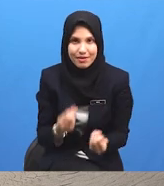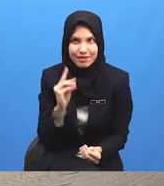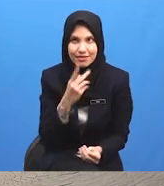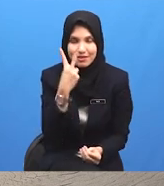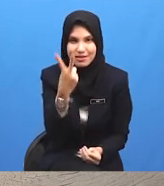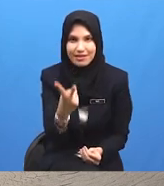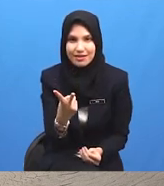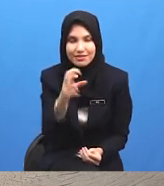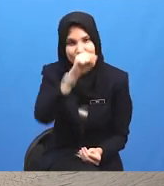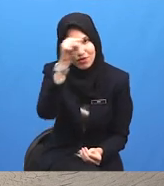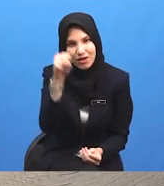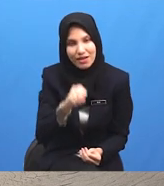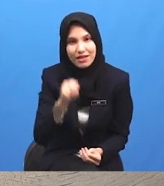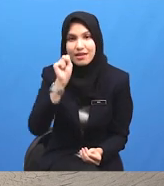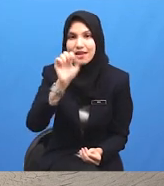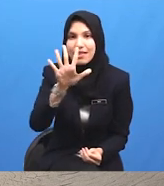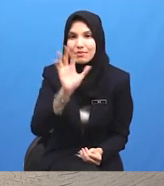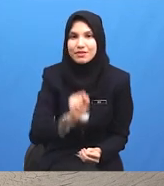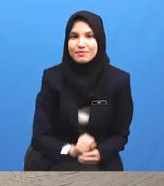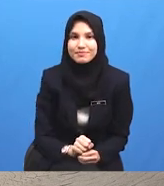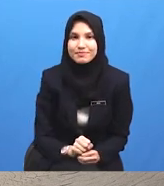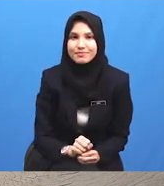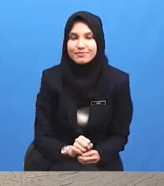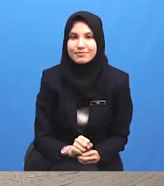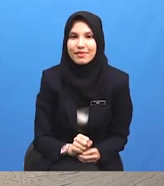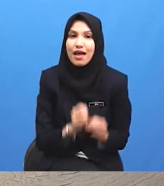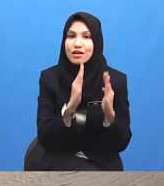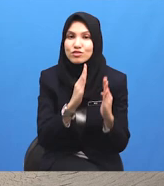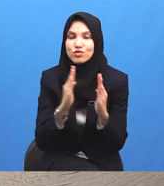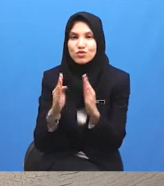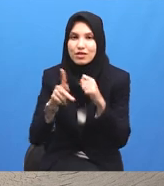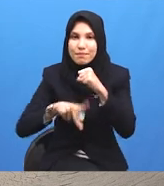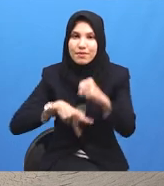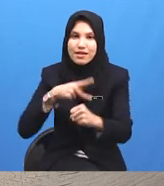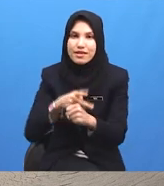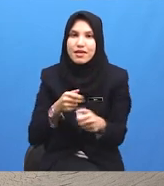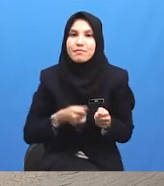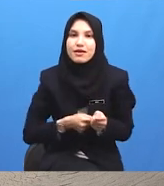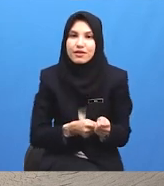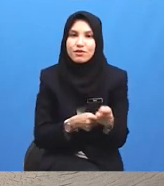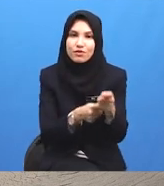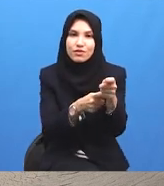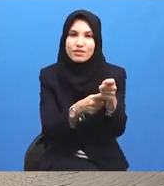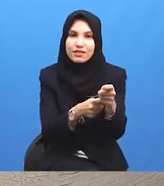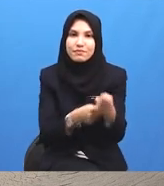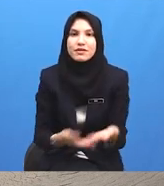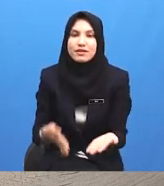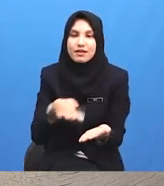kelima. Susunkan planet mengikut urutan menaik suhu